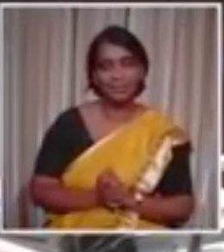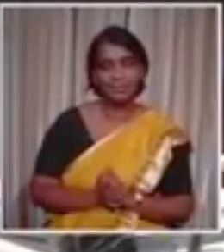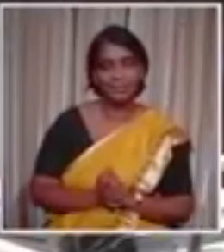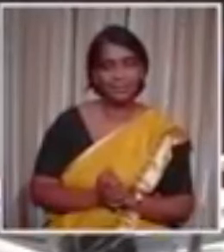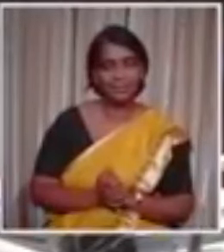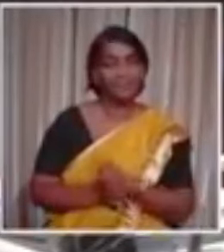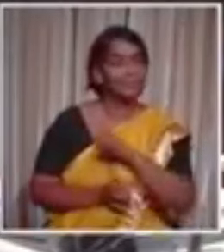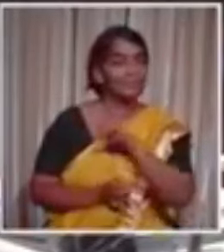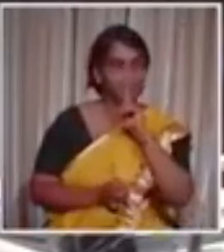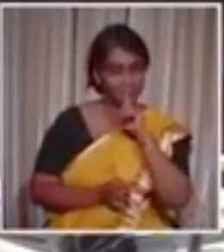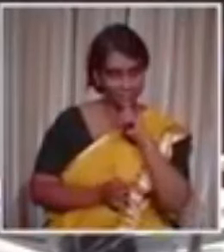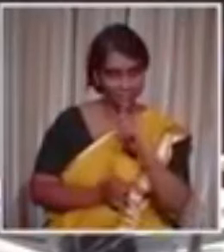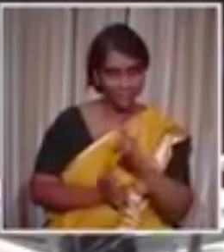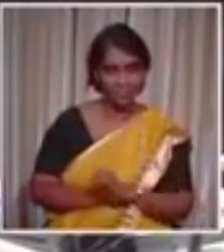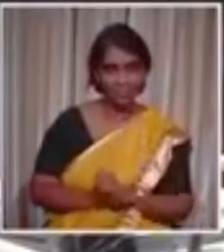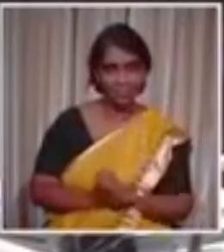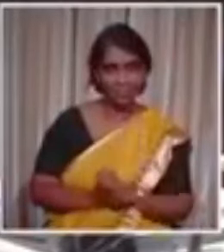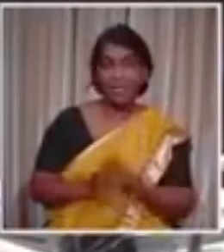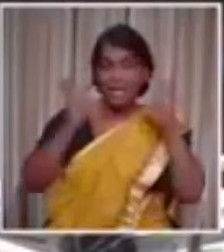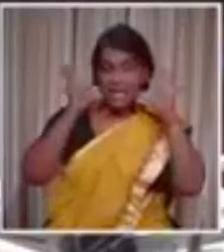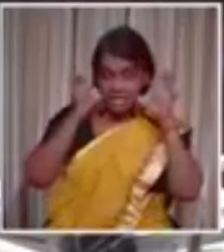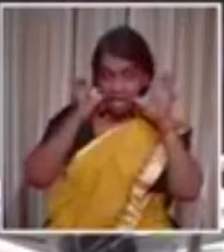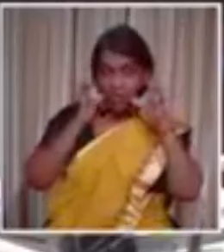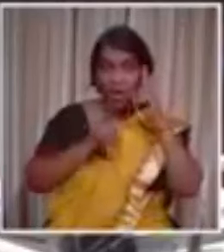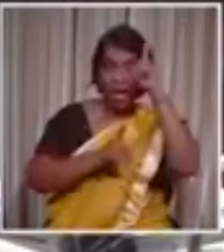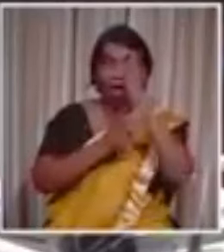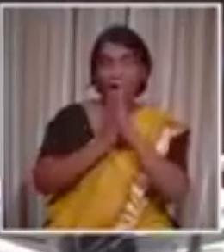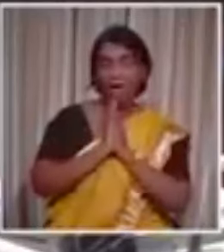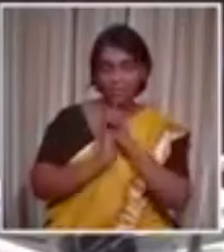ඒ කියන්නේ යක්කු ආගම් කියනවා.